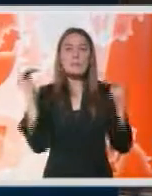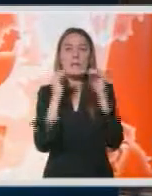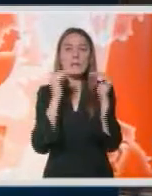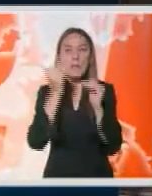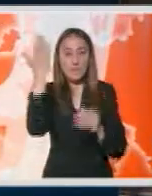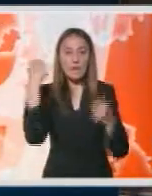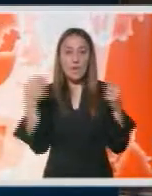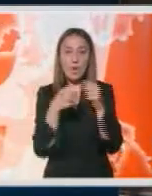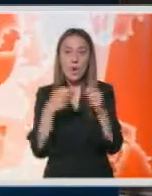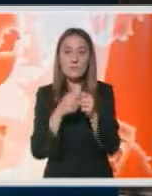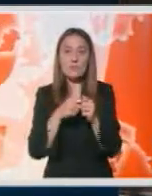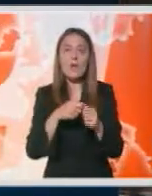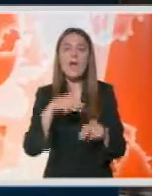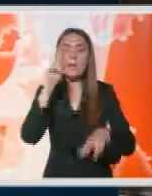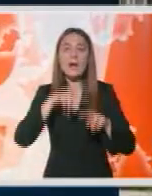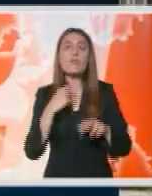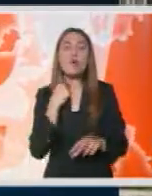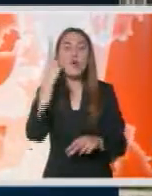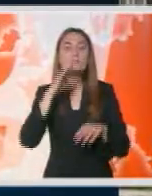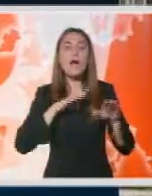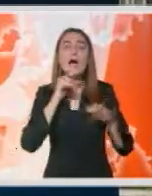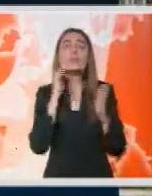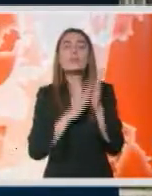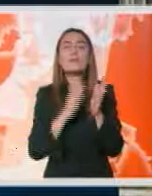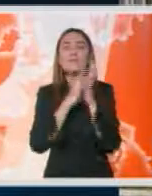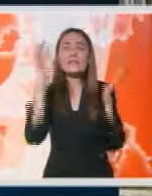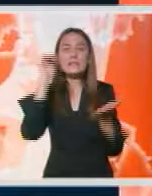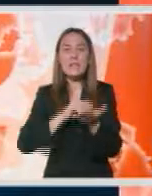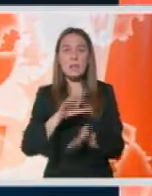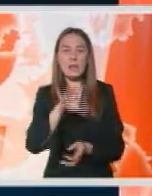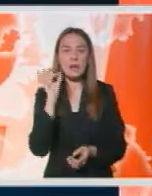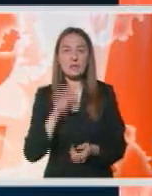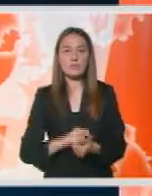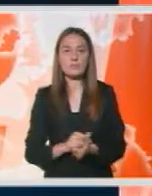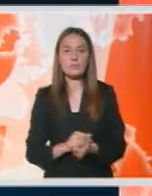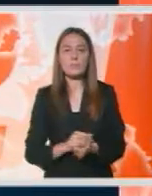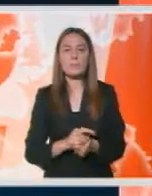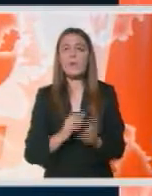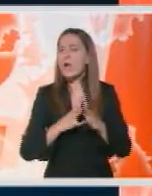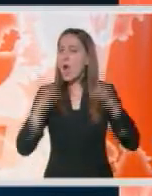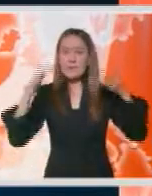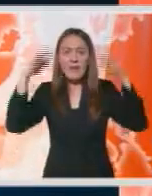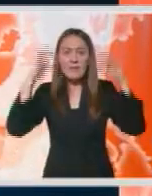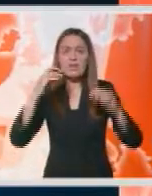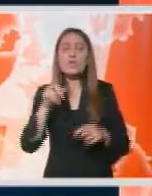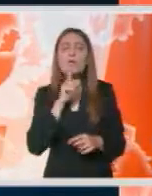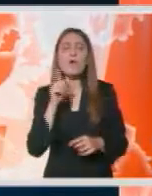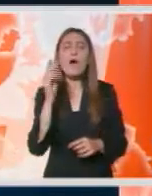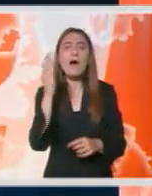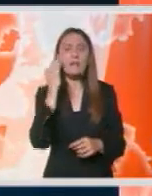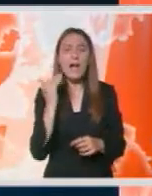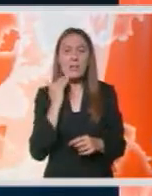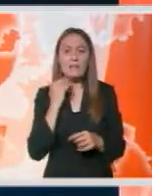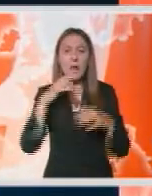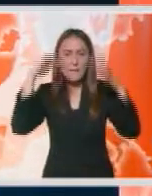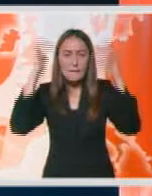prethodne koalicije. Pravo glasa u Mitrovici ima oko 19.000 birača. Obilna kiša koja u Valjevskom kraju